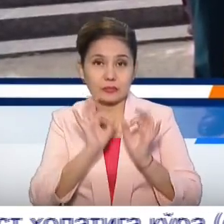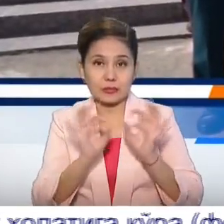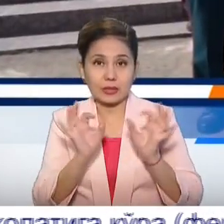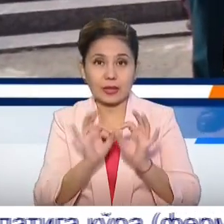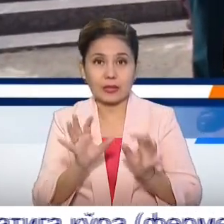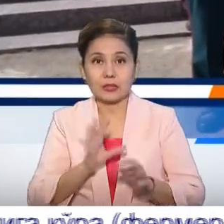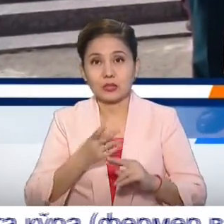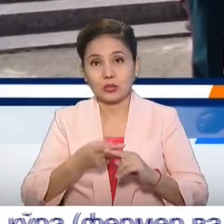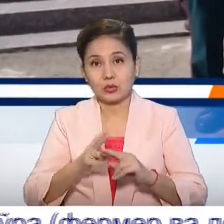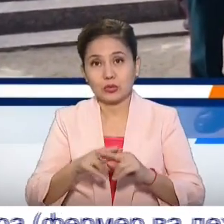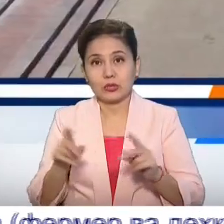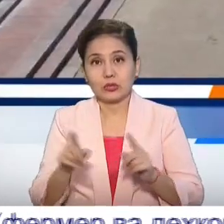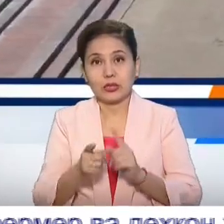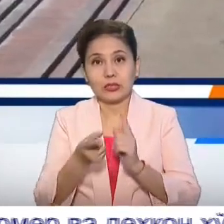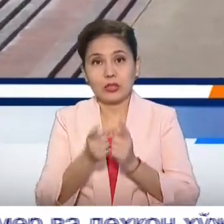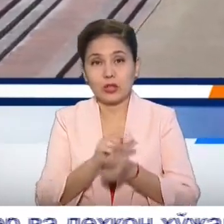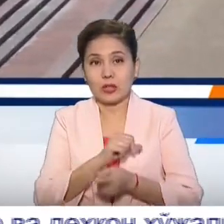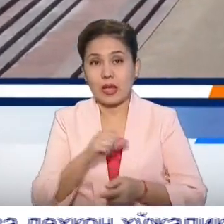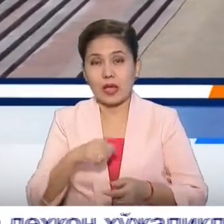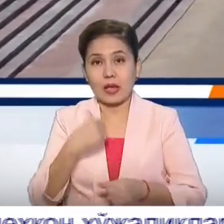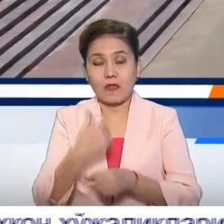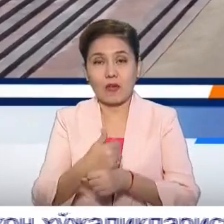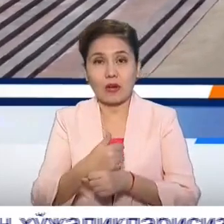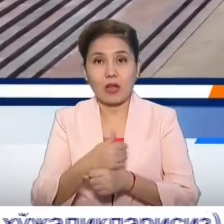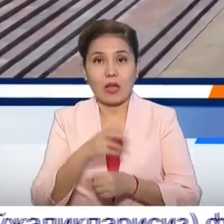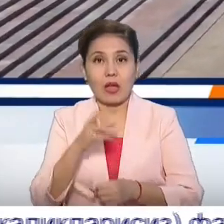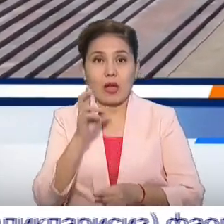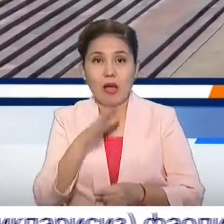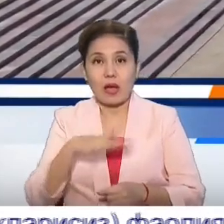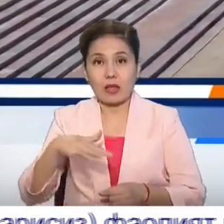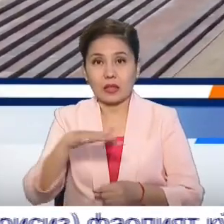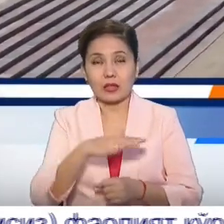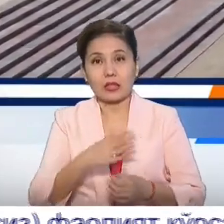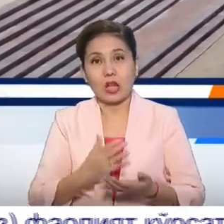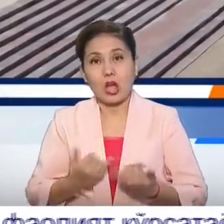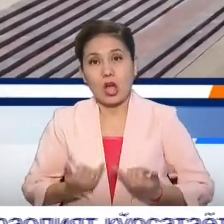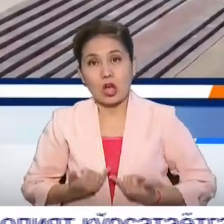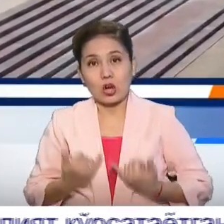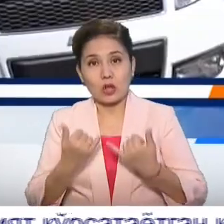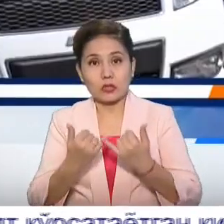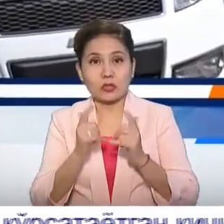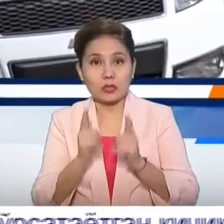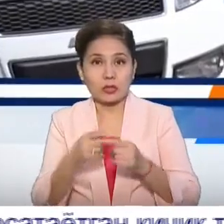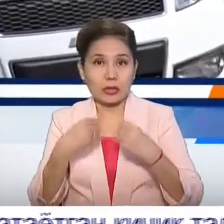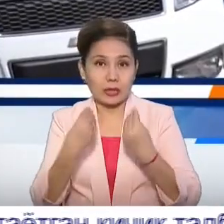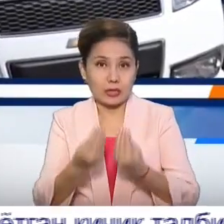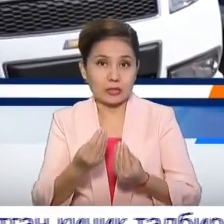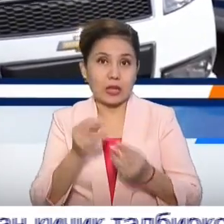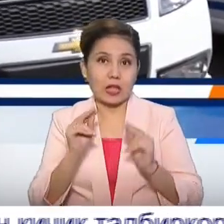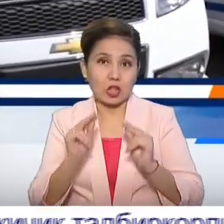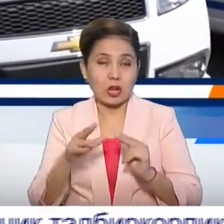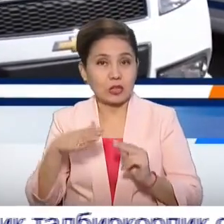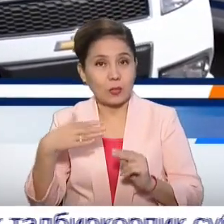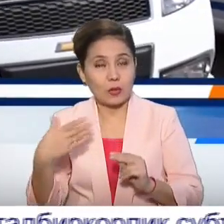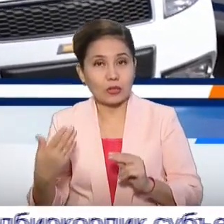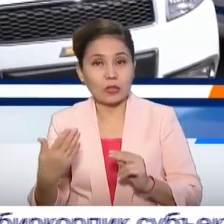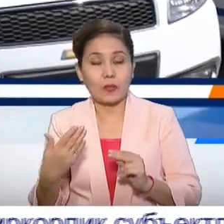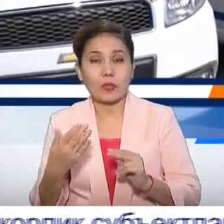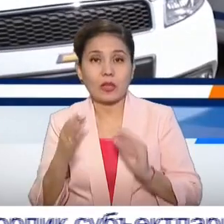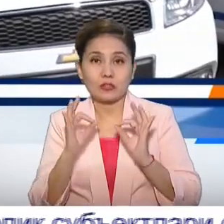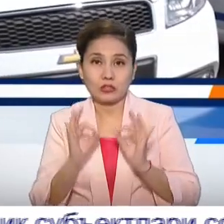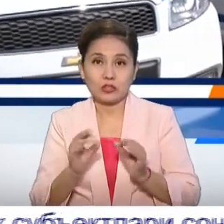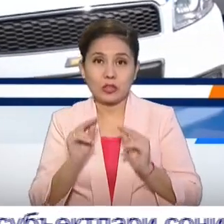ta'kidlashdi. Shuningdek, islohotlar eng avvalo xalqni rozi qilish degan g'oya, jinoyat haqiqati va adolat tamoyili asosida